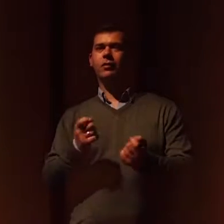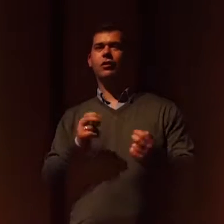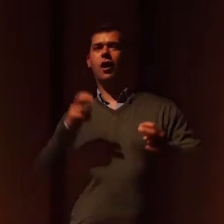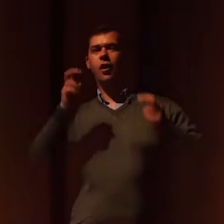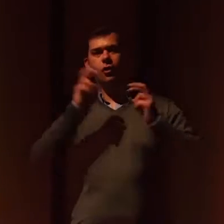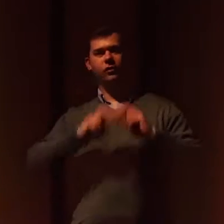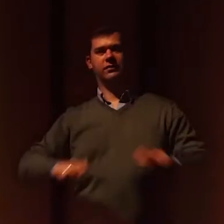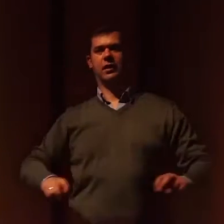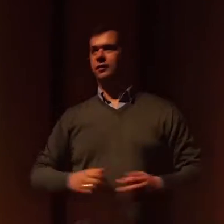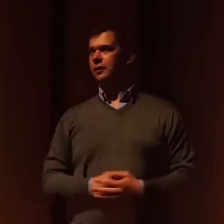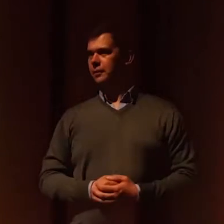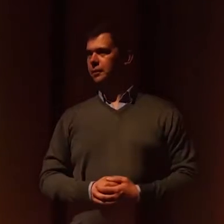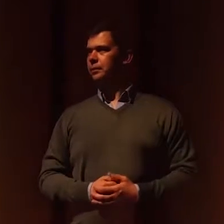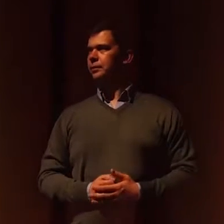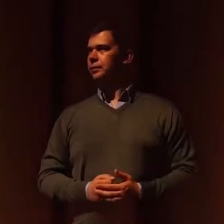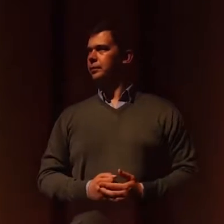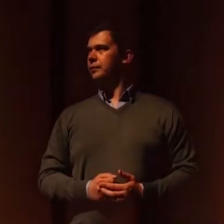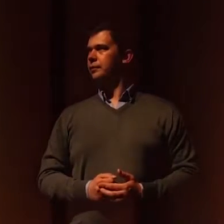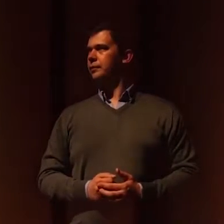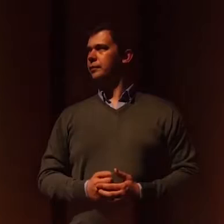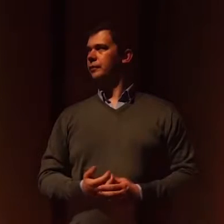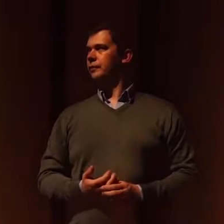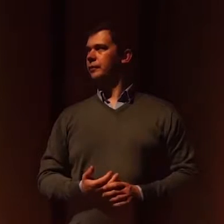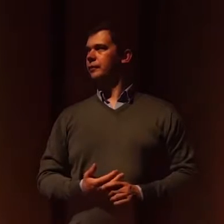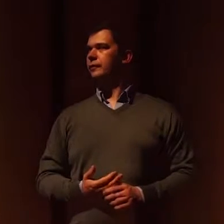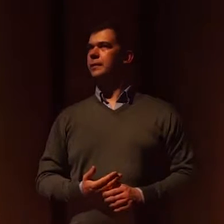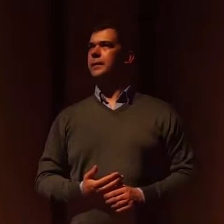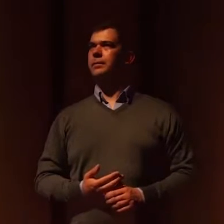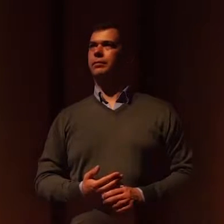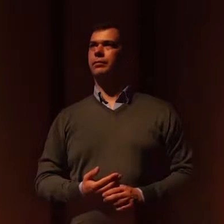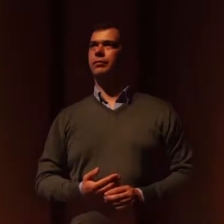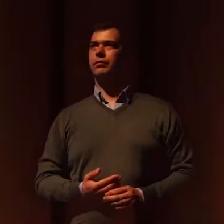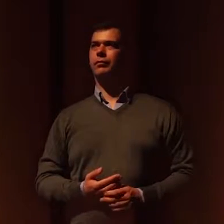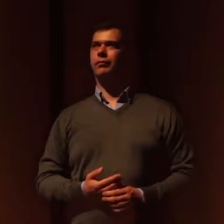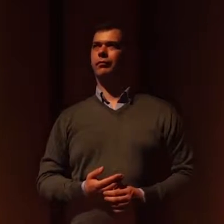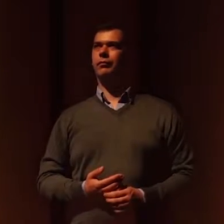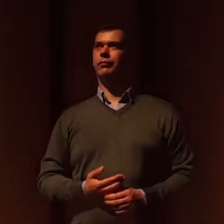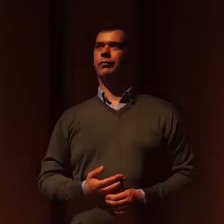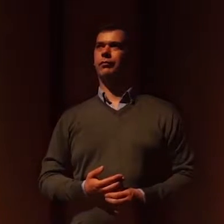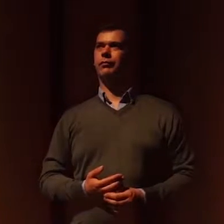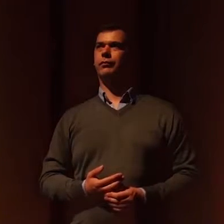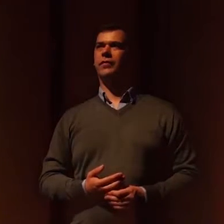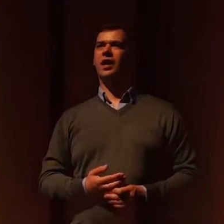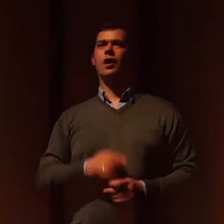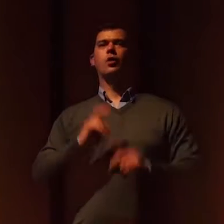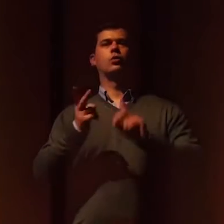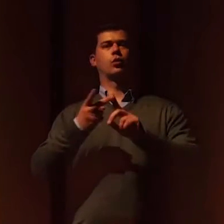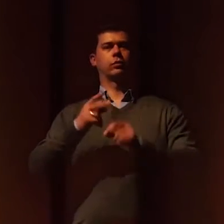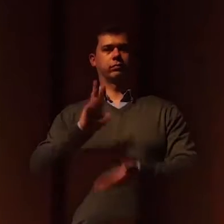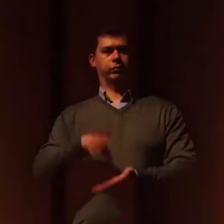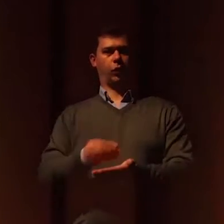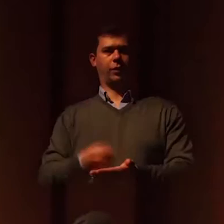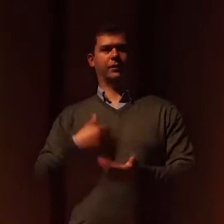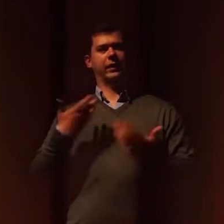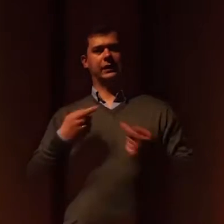rozważa które mogłoby i dziecko i sprawę języka postawić w zupełnie innym świetle taki drugi przykład który